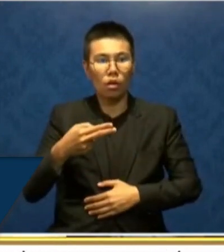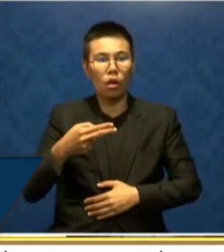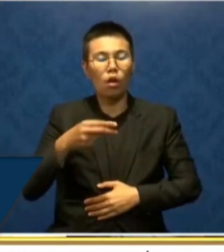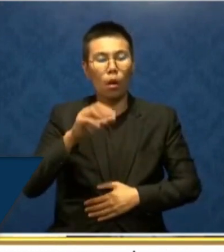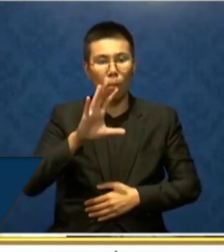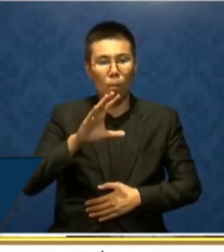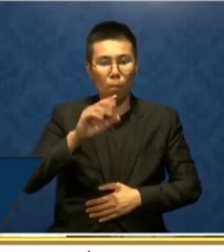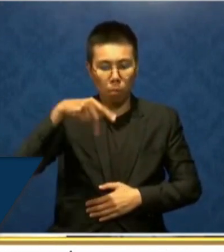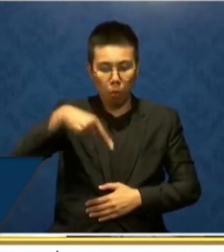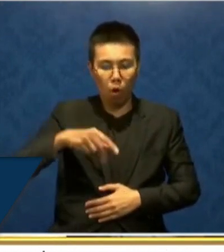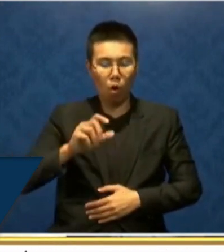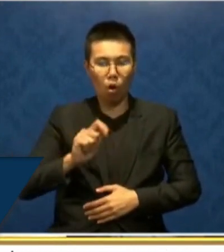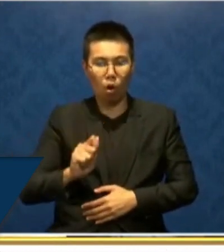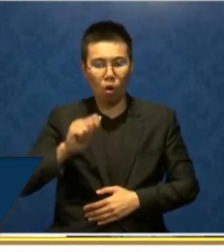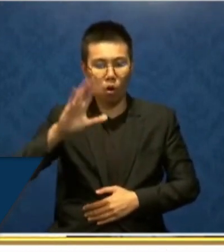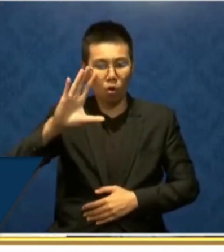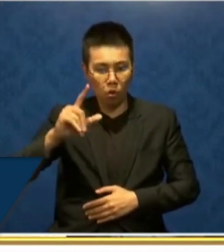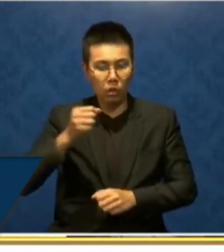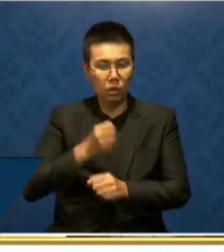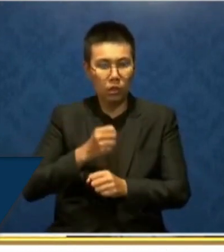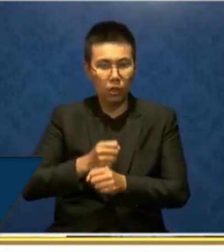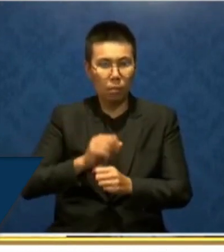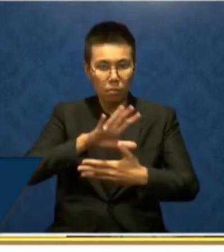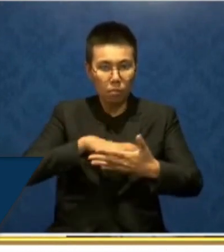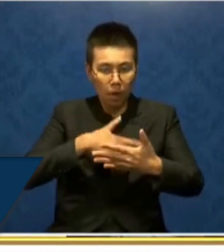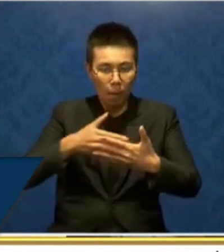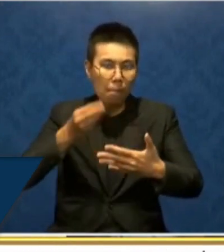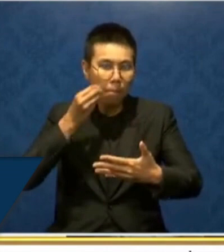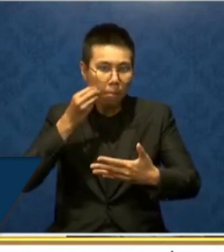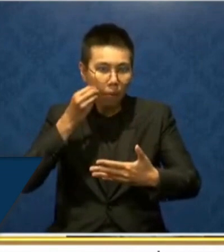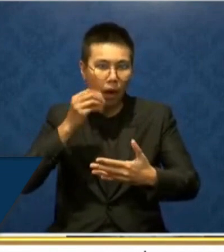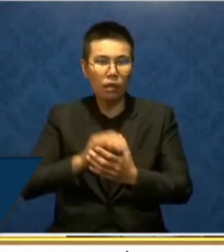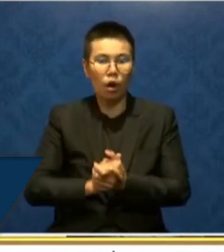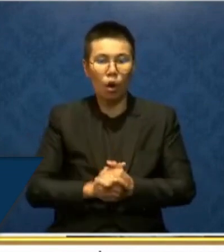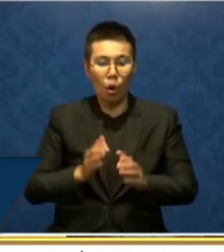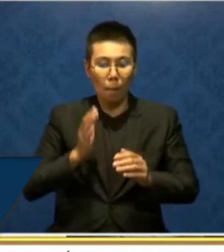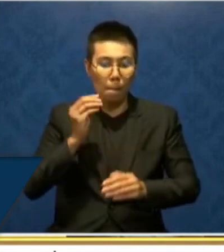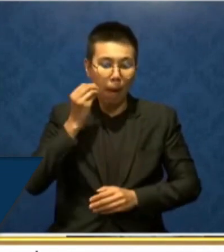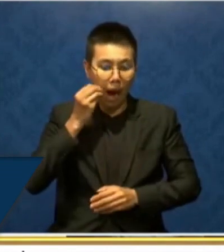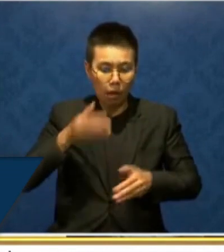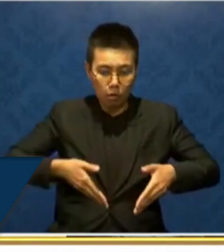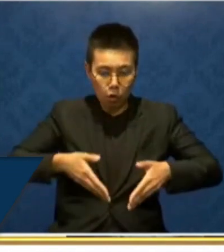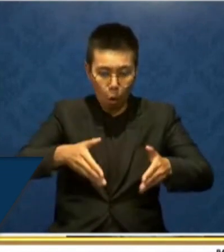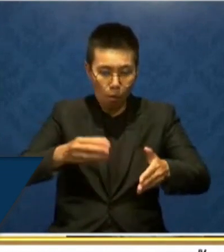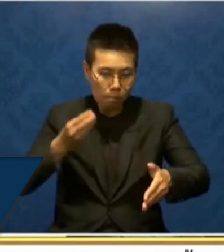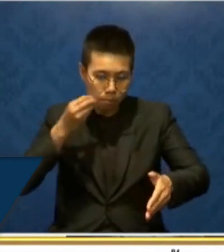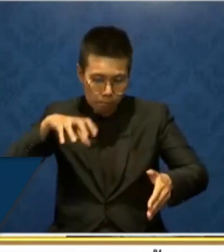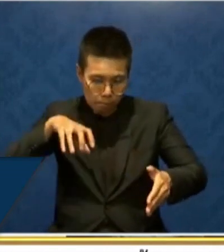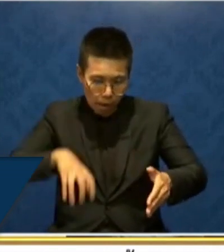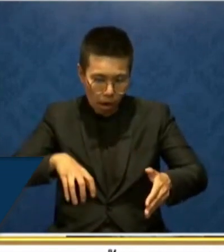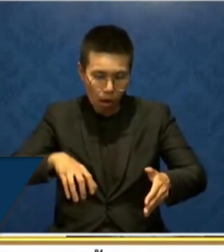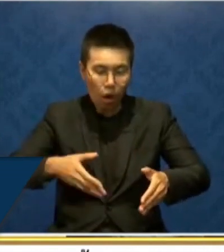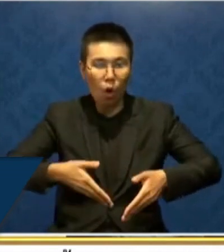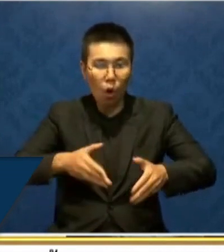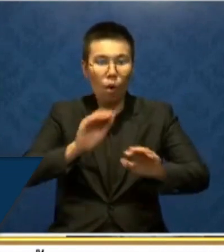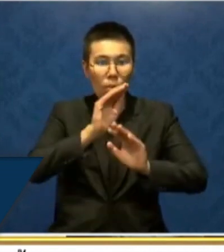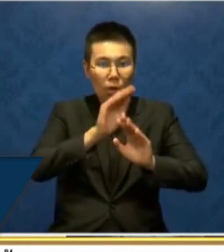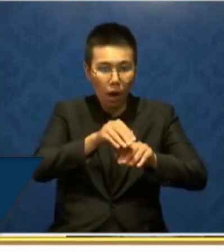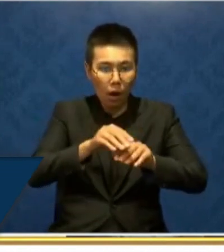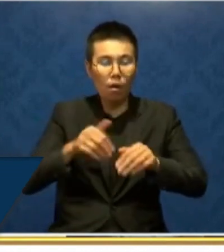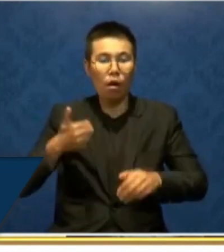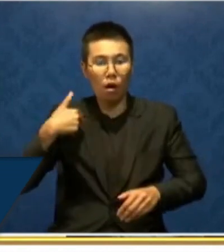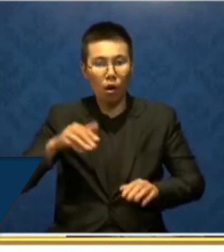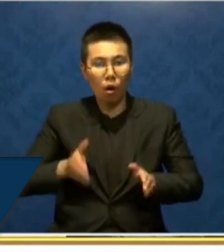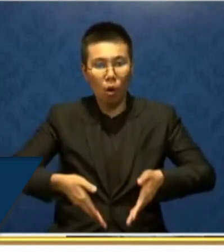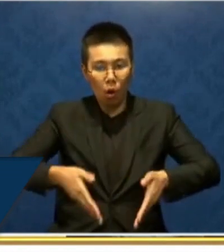พอชอในการจัดทำแผนในการรองรับด้านที่อยู่อาศัยชาวริมคลองซึ่งจะมีทั้งคลองราดพร้าวนะครับคลองเปรมประชากรตั้งแ